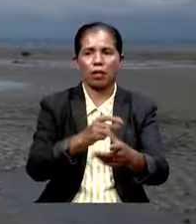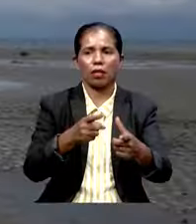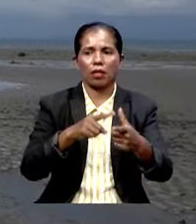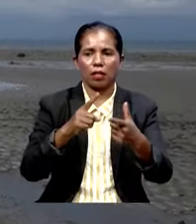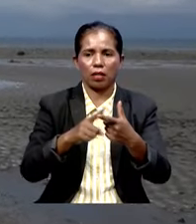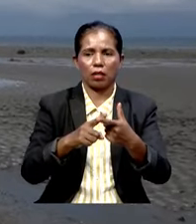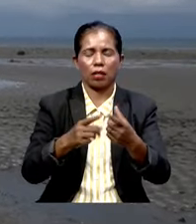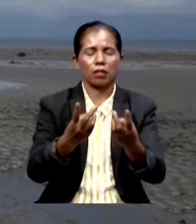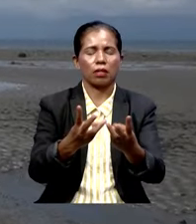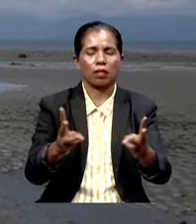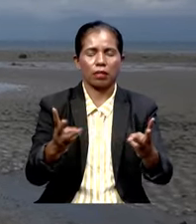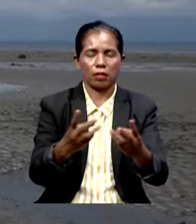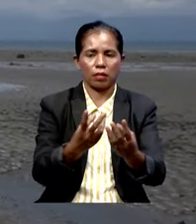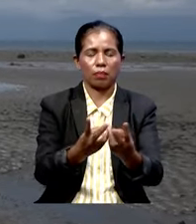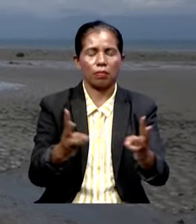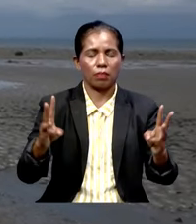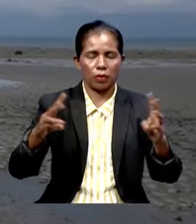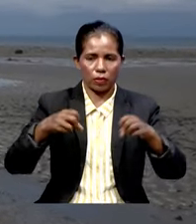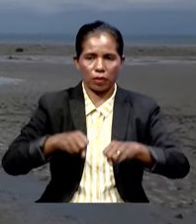tas ini nene.